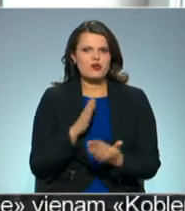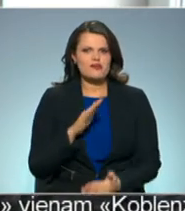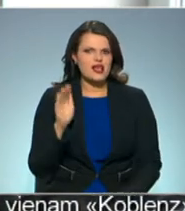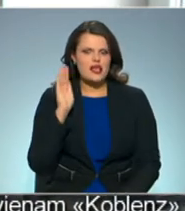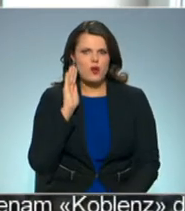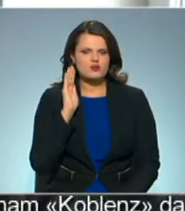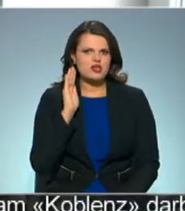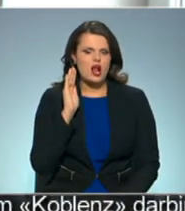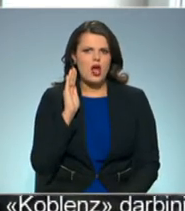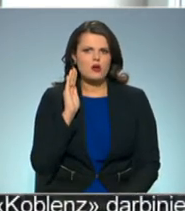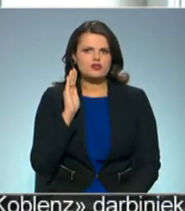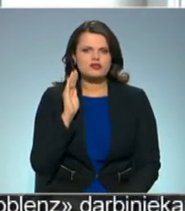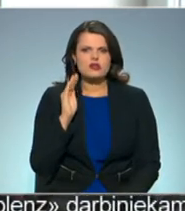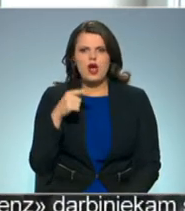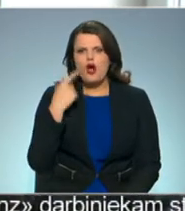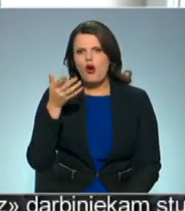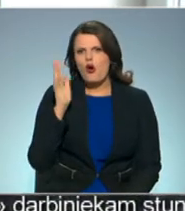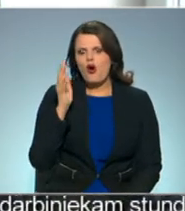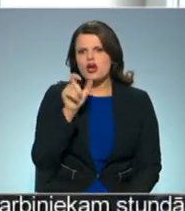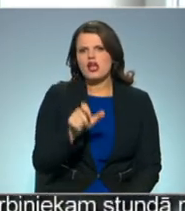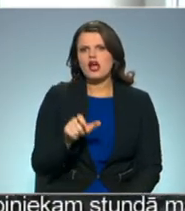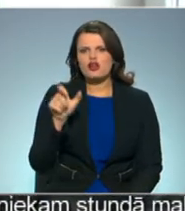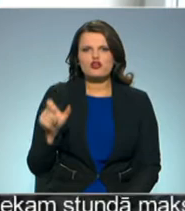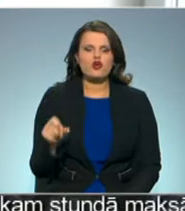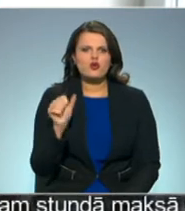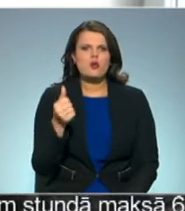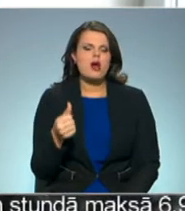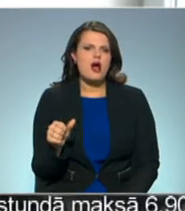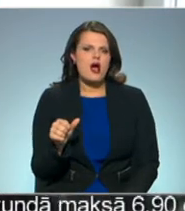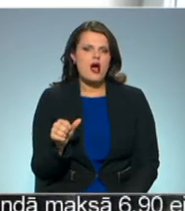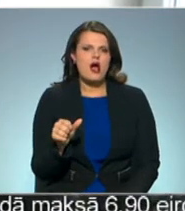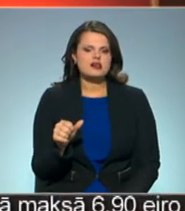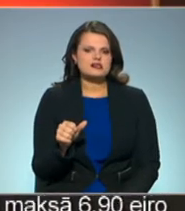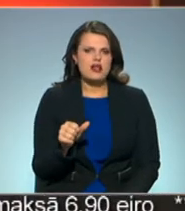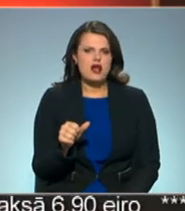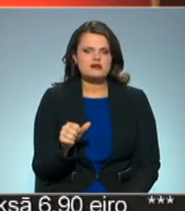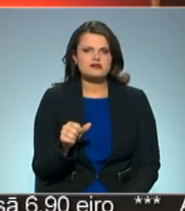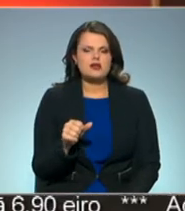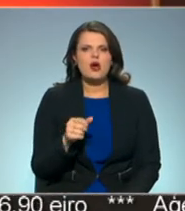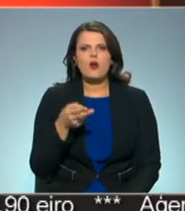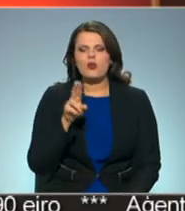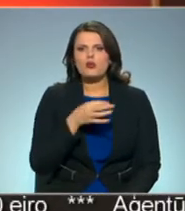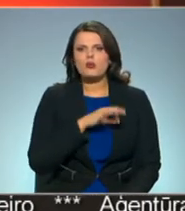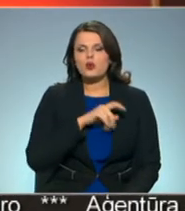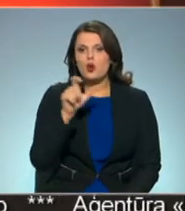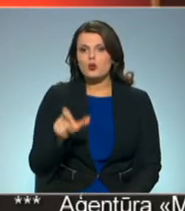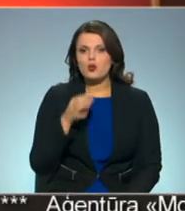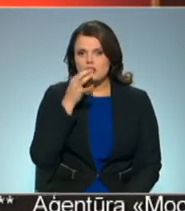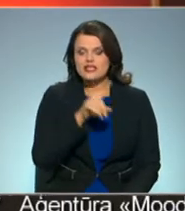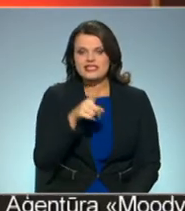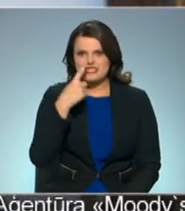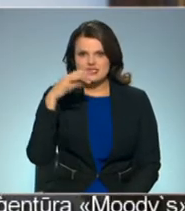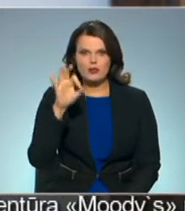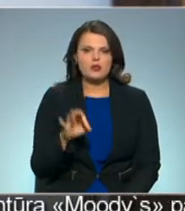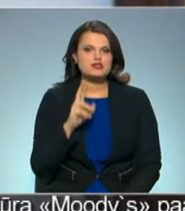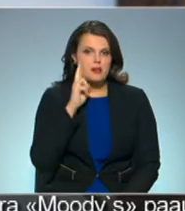jāuzklausa oratoru mākslas šedevri. Prokurors arī uzsvēra, ka ir 100%